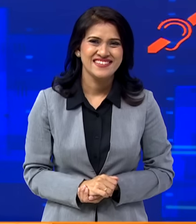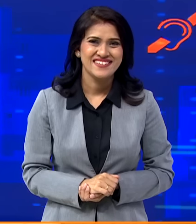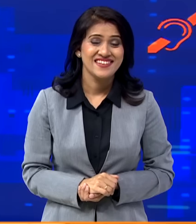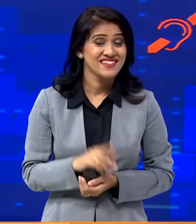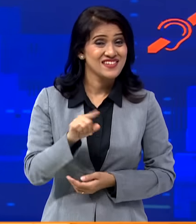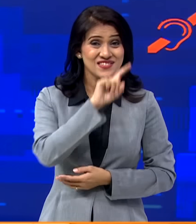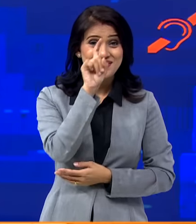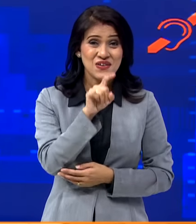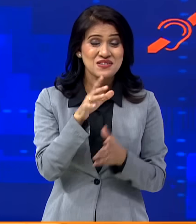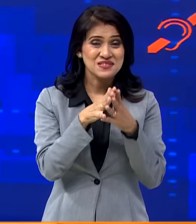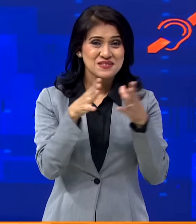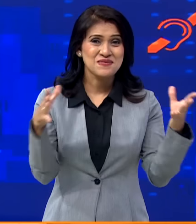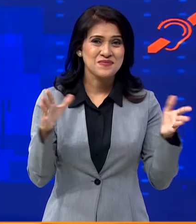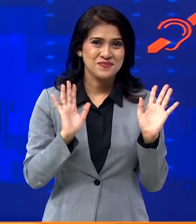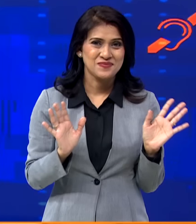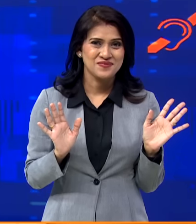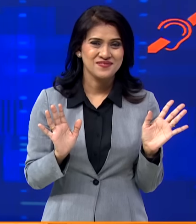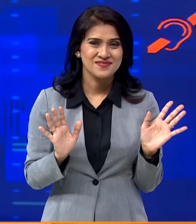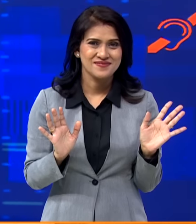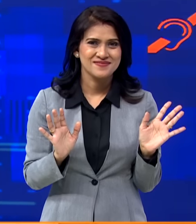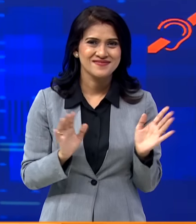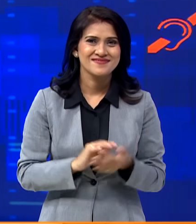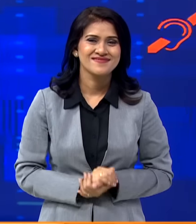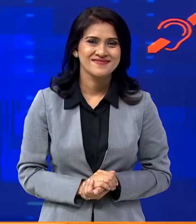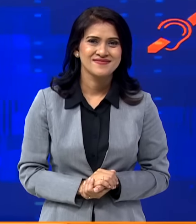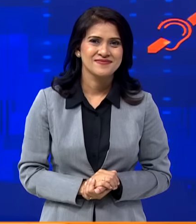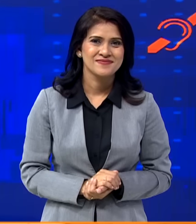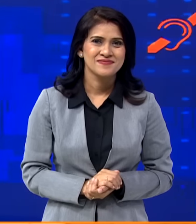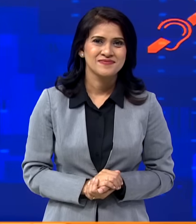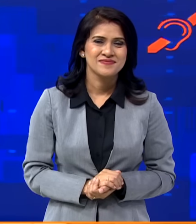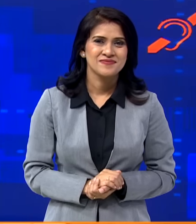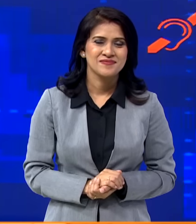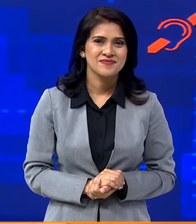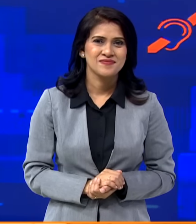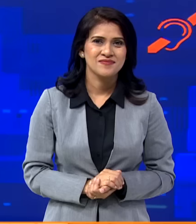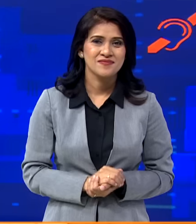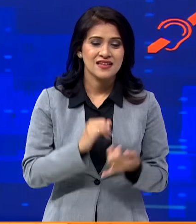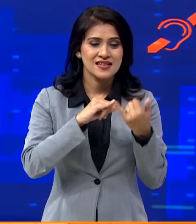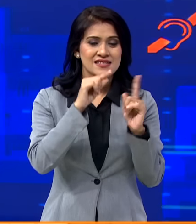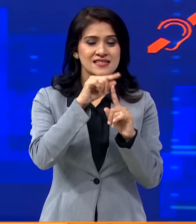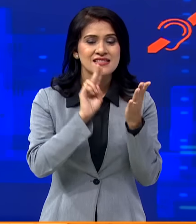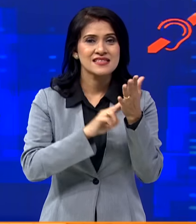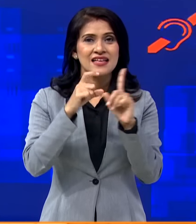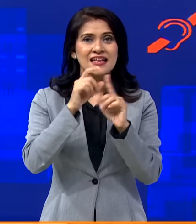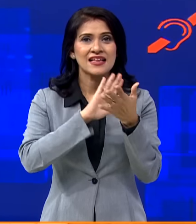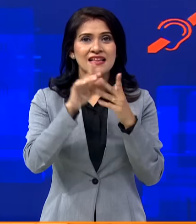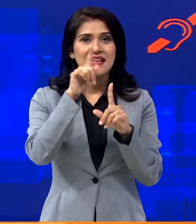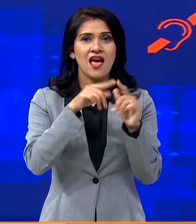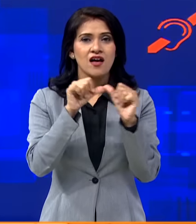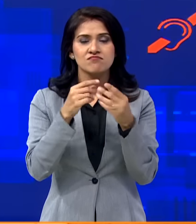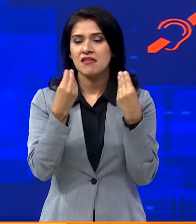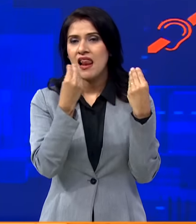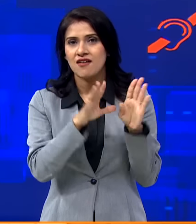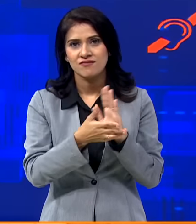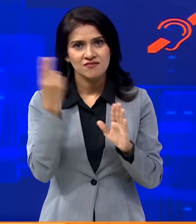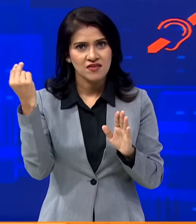बड़ा सवाल है इसके चक्कर में तो एक थोड़ ही सिंधिया गए जितन प्रसाद गए